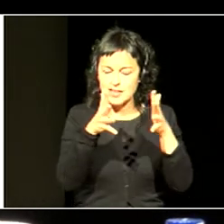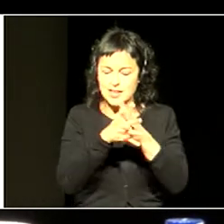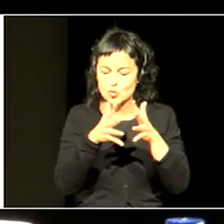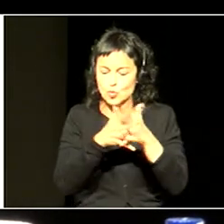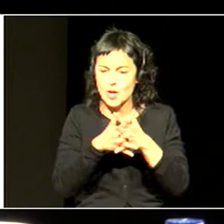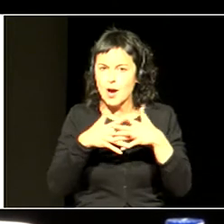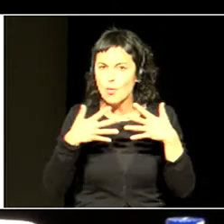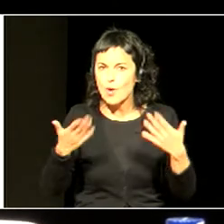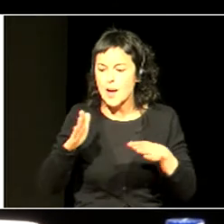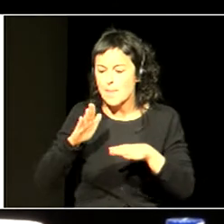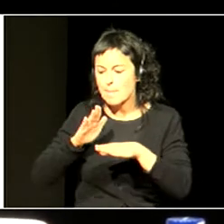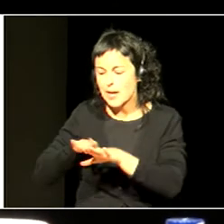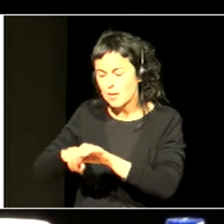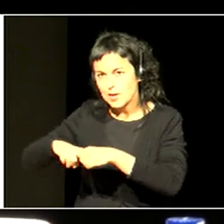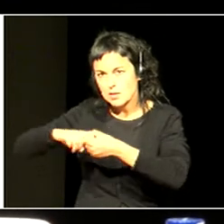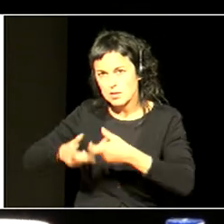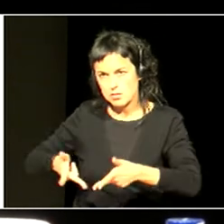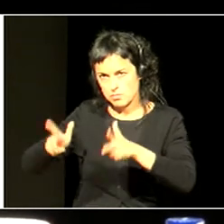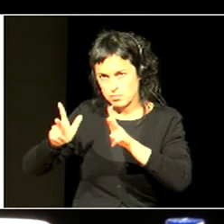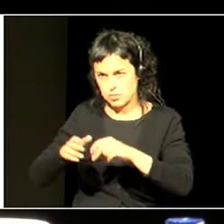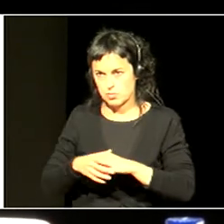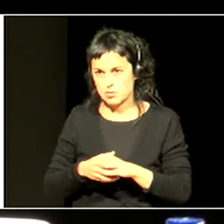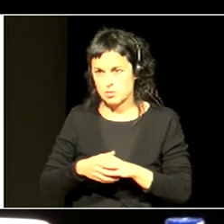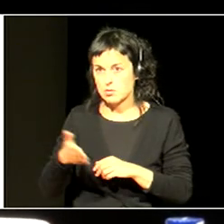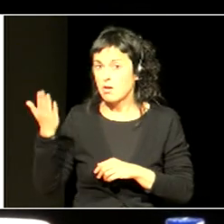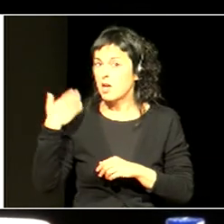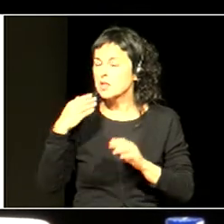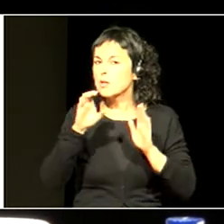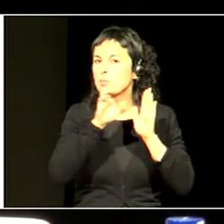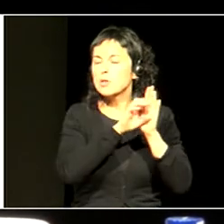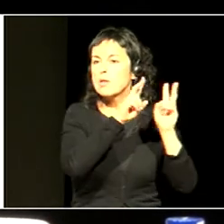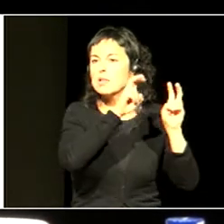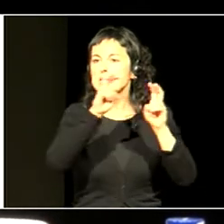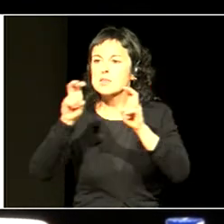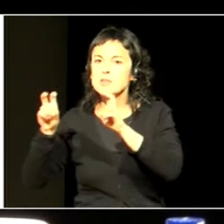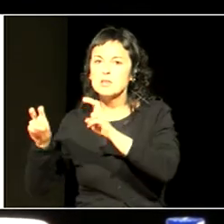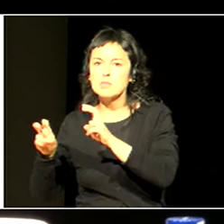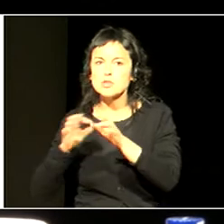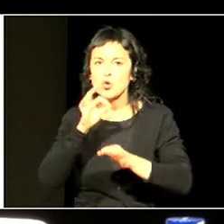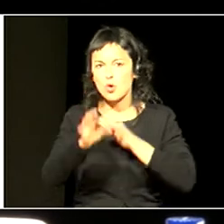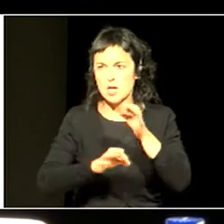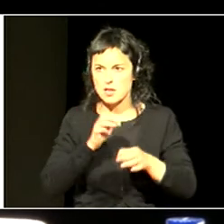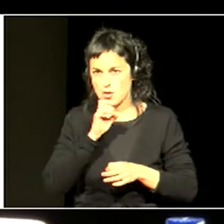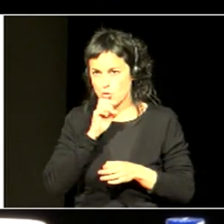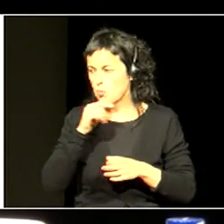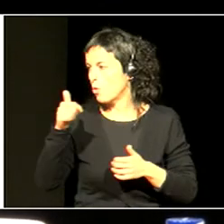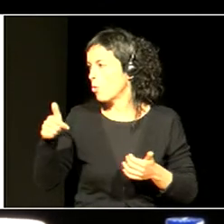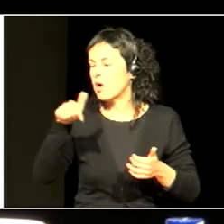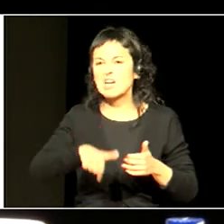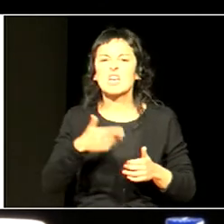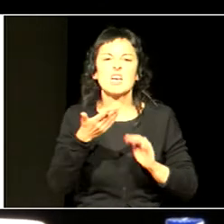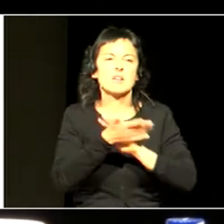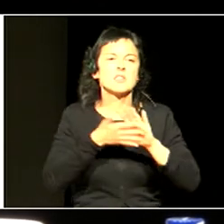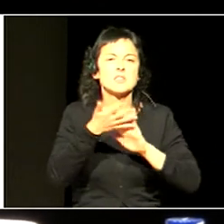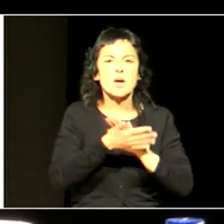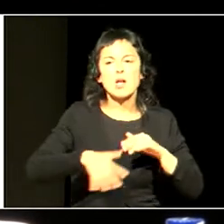ze egituretan jorratzen dugu zen, nik aipatu dute zen, kurrikuluneko gaiak, edo, hemen aipatu diran, patio aldaketak